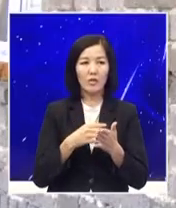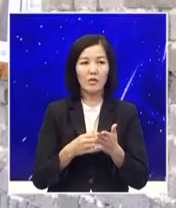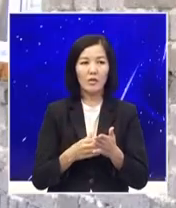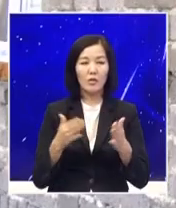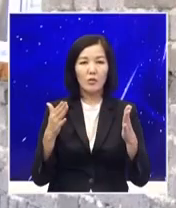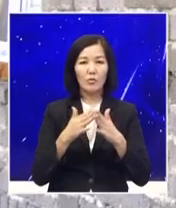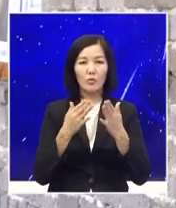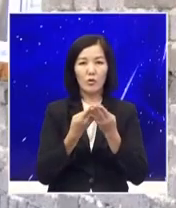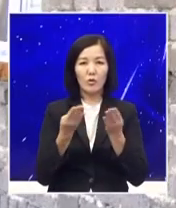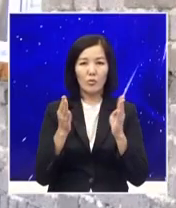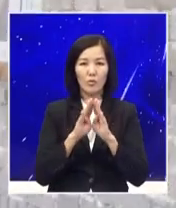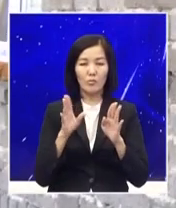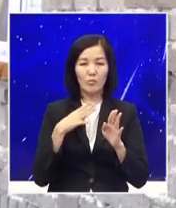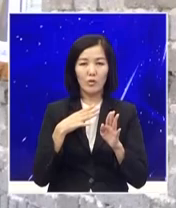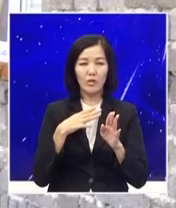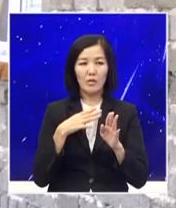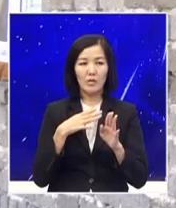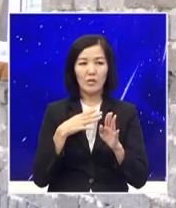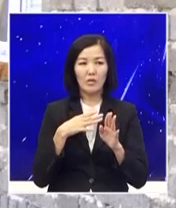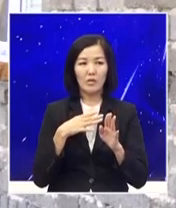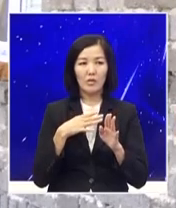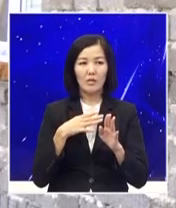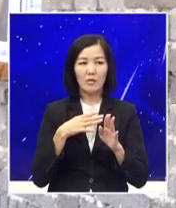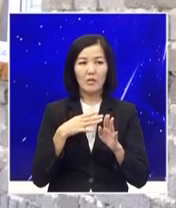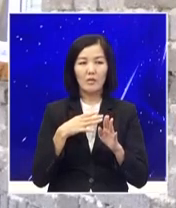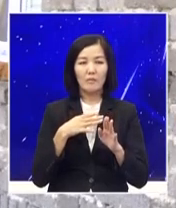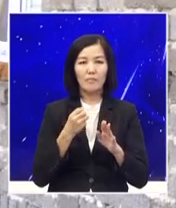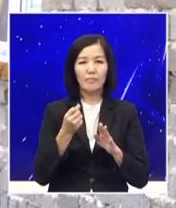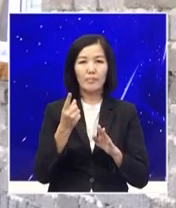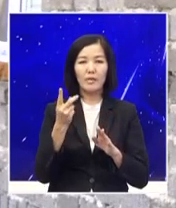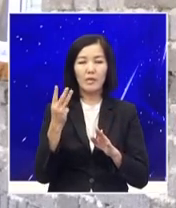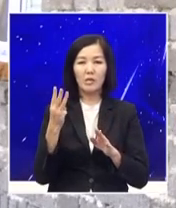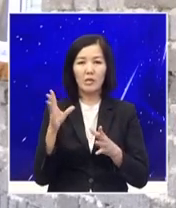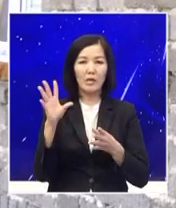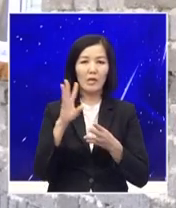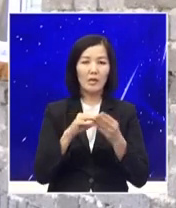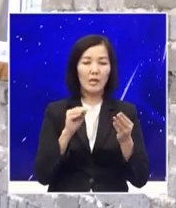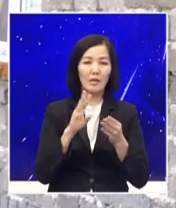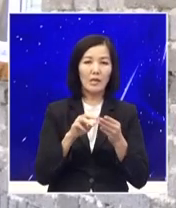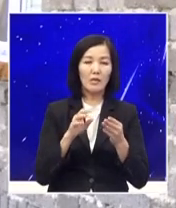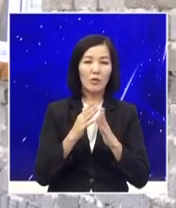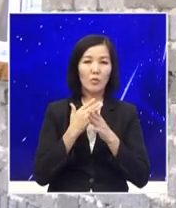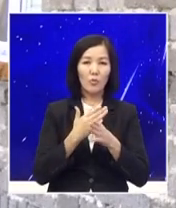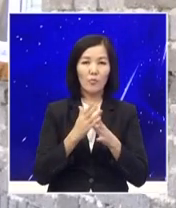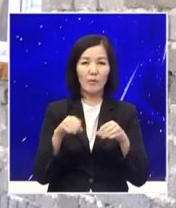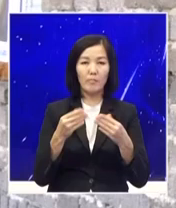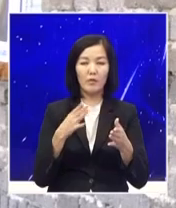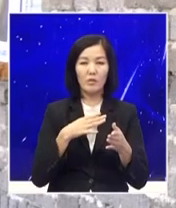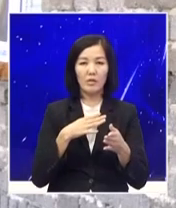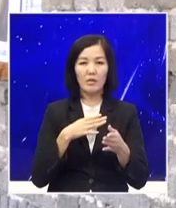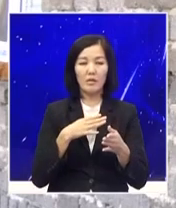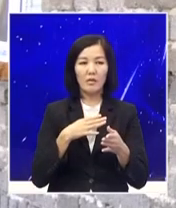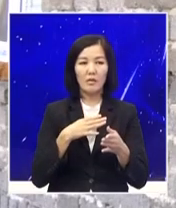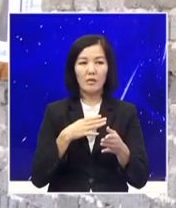шықпағалы, шықпа деп осын шықпай отырмыз. Бұл кісілер бір қабатқан емес осы менен. Бірнеше рет әкеп беріп жатыр, жалғызбасты